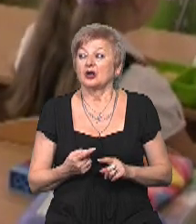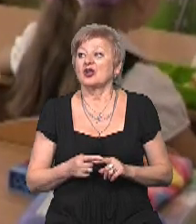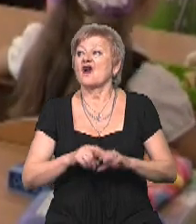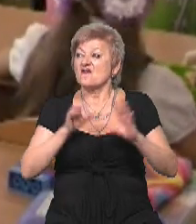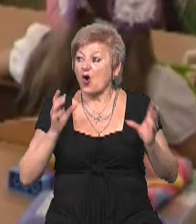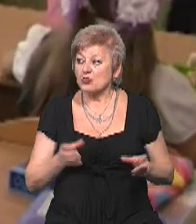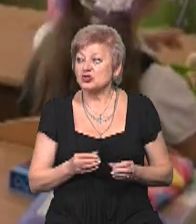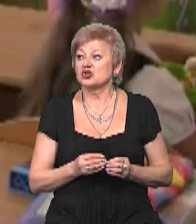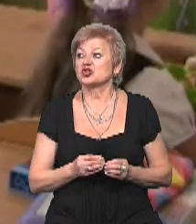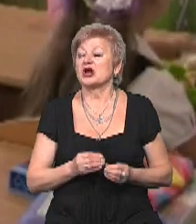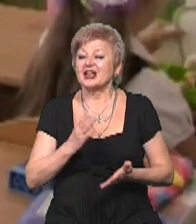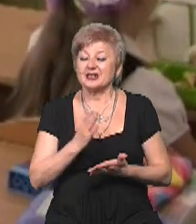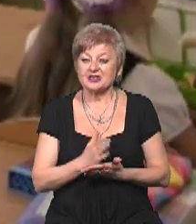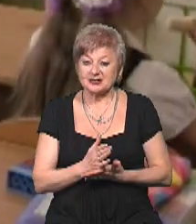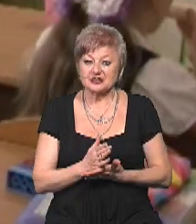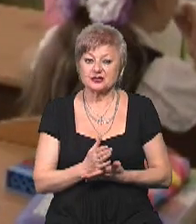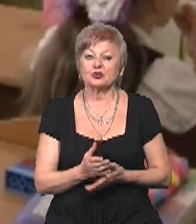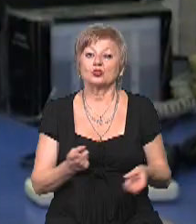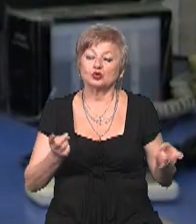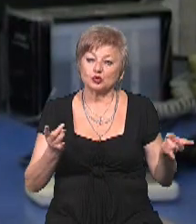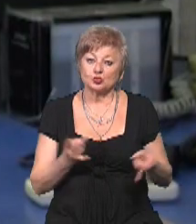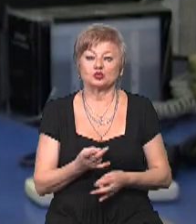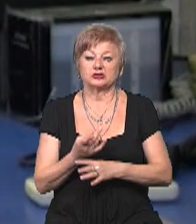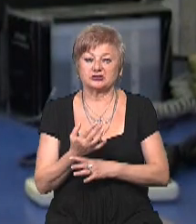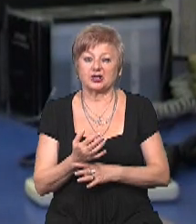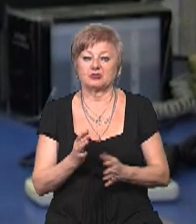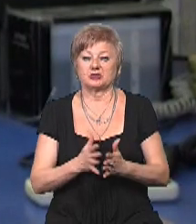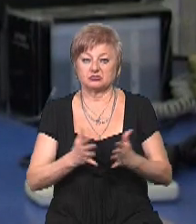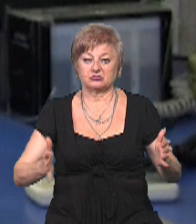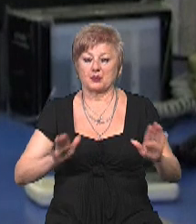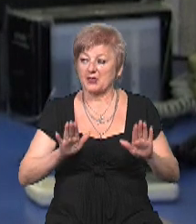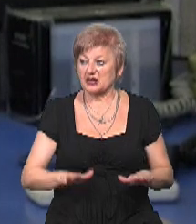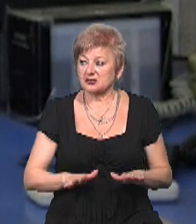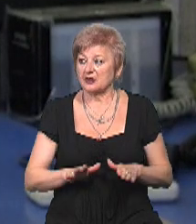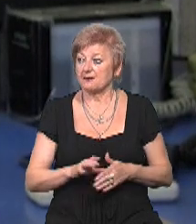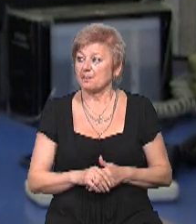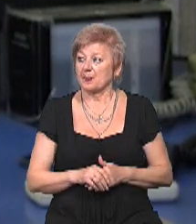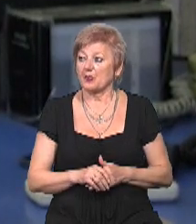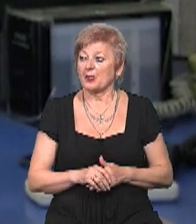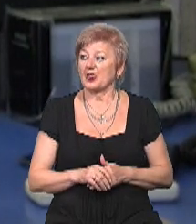Взагалі існує велика потреба кадрового складу педагогів, тому що